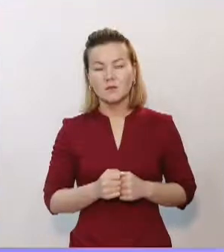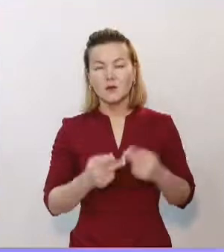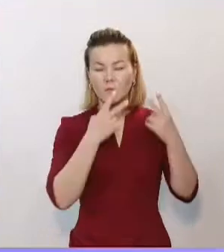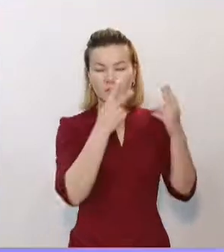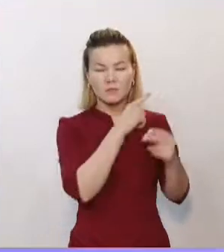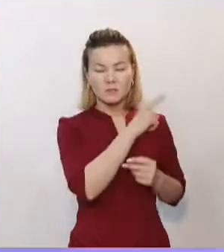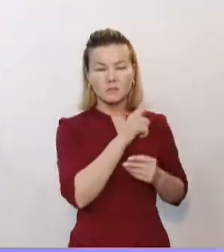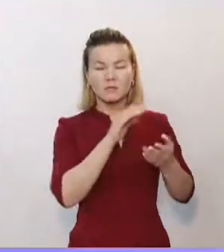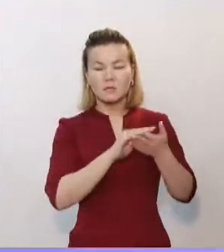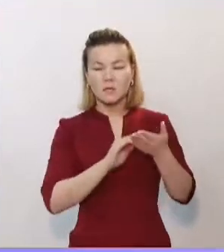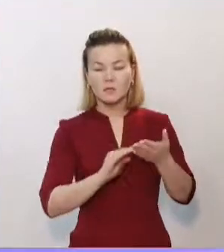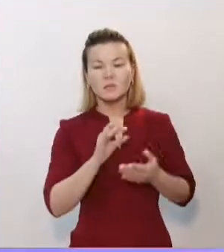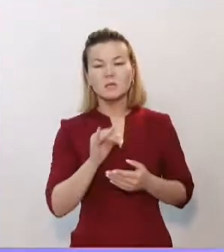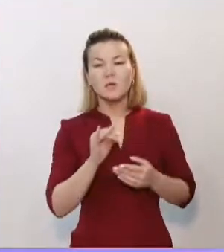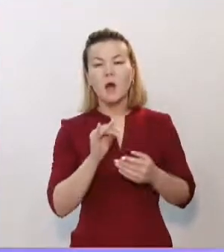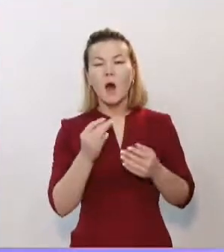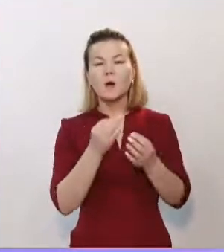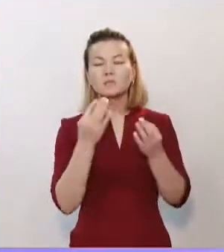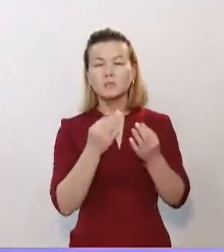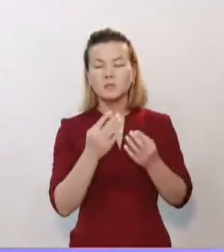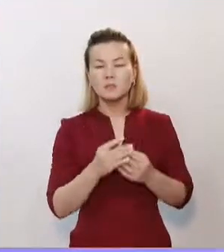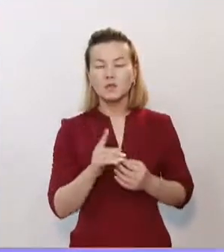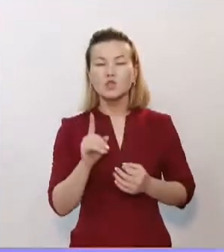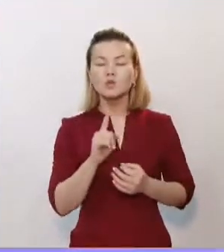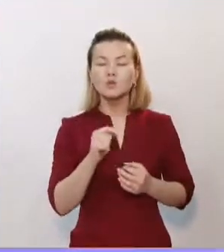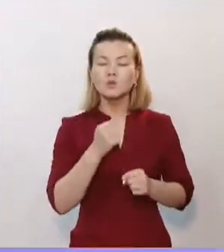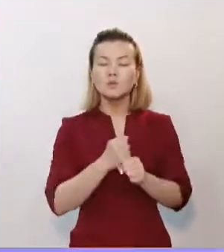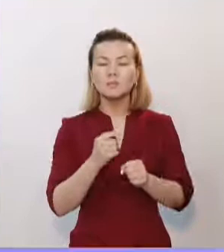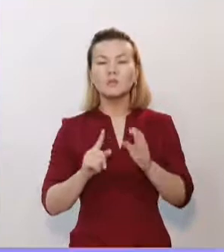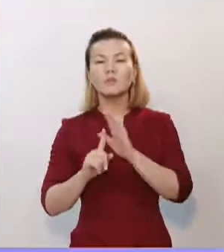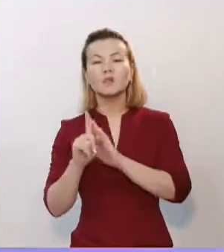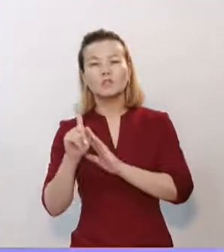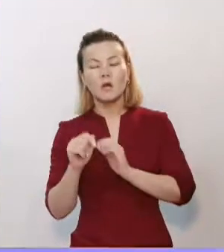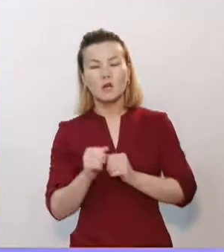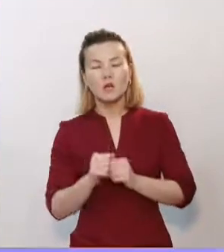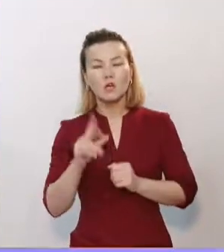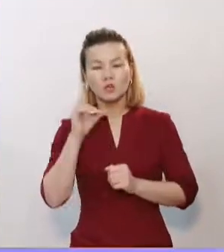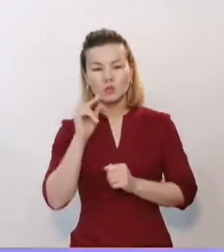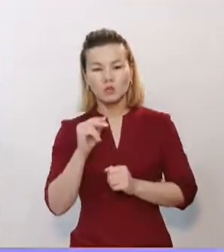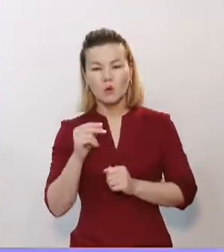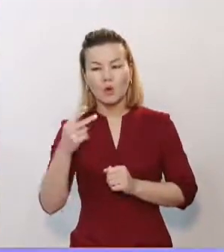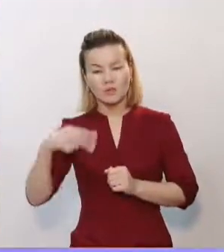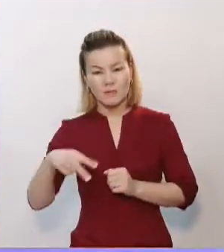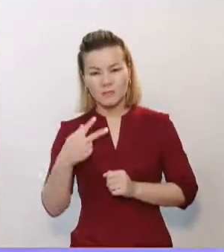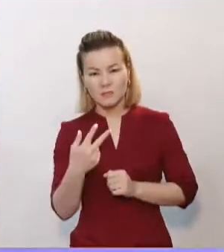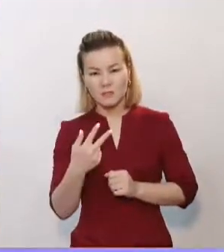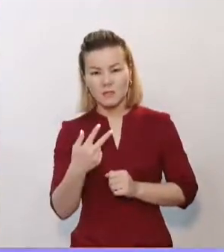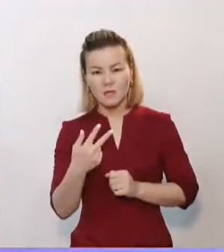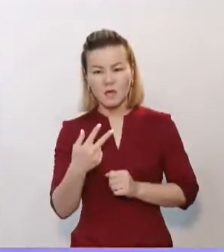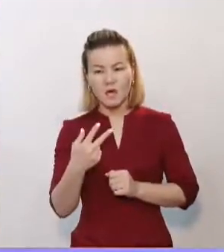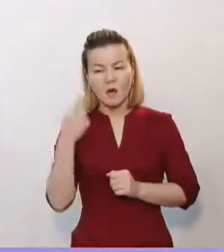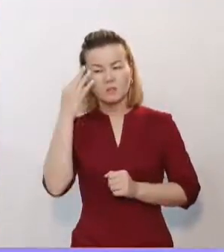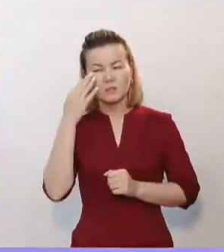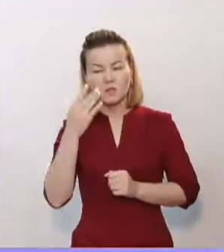Посмотрите на записи и объясните. Что сделали сначала? Число 23 представили